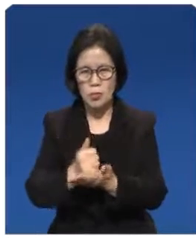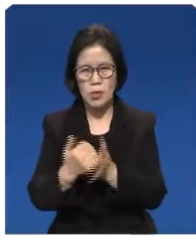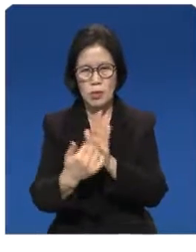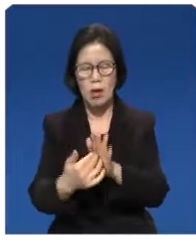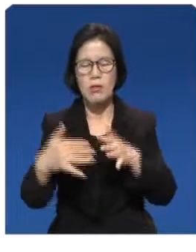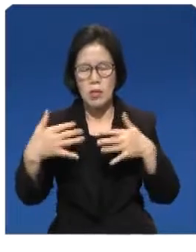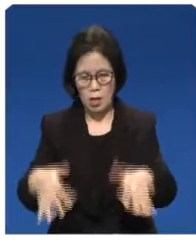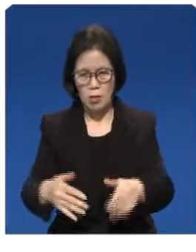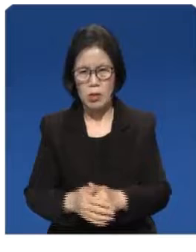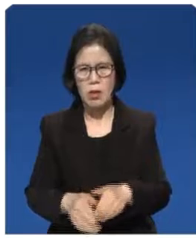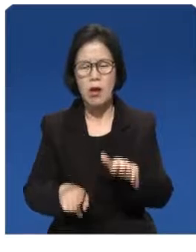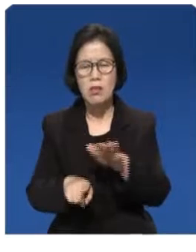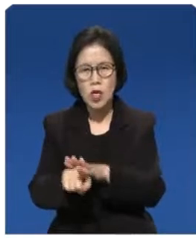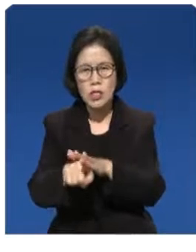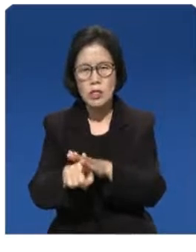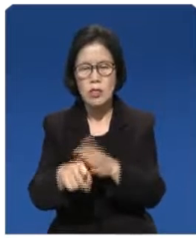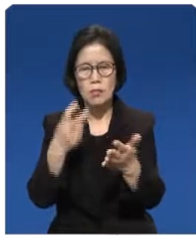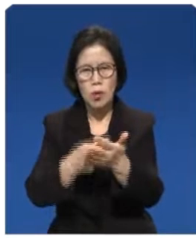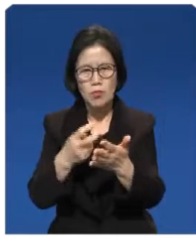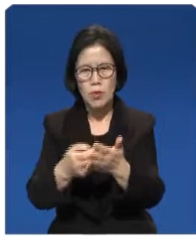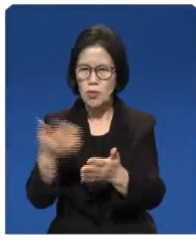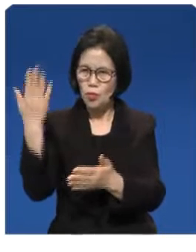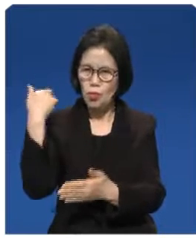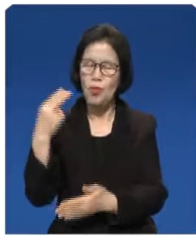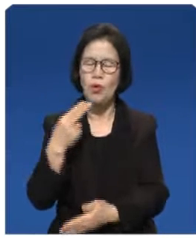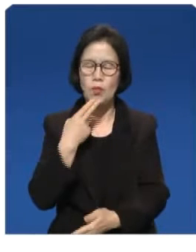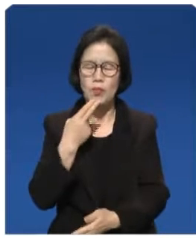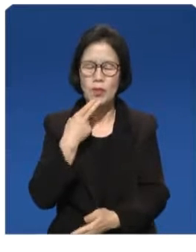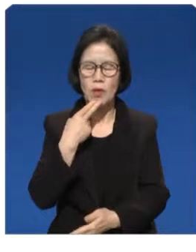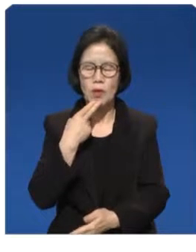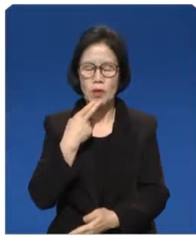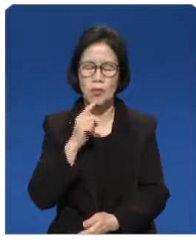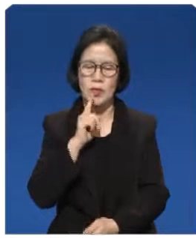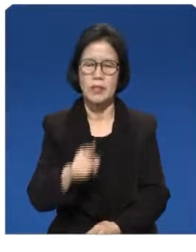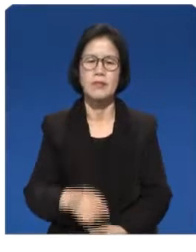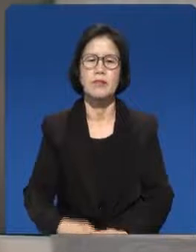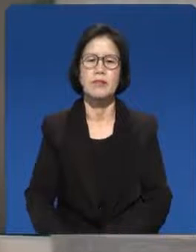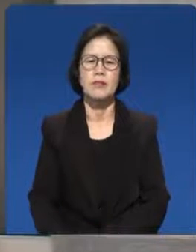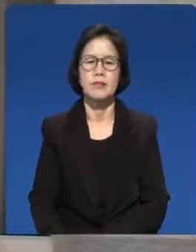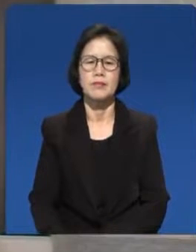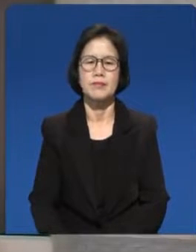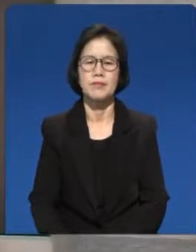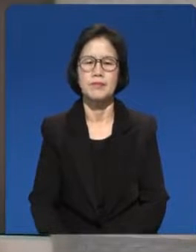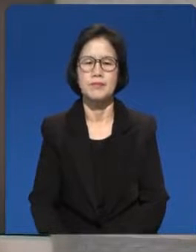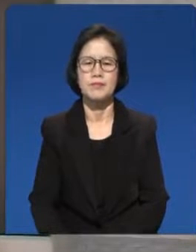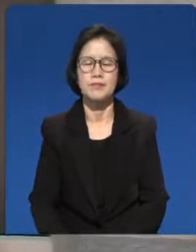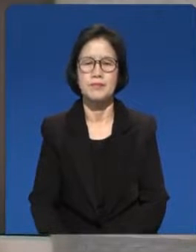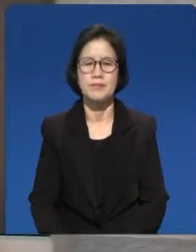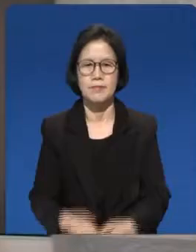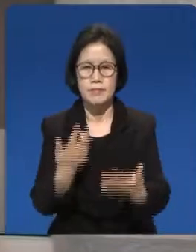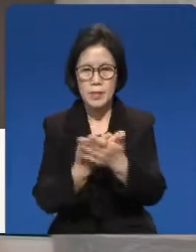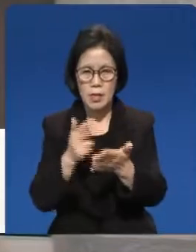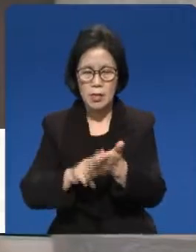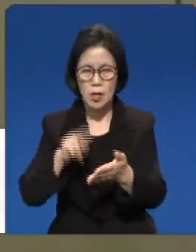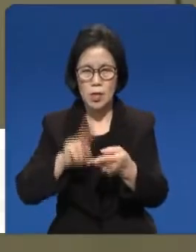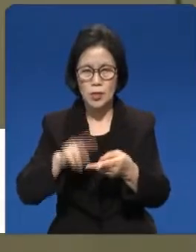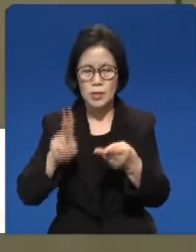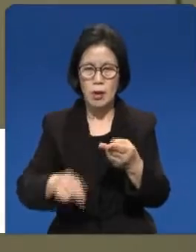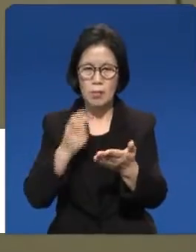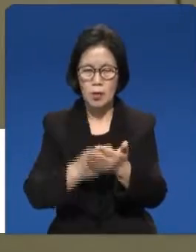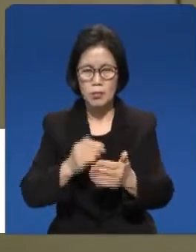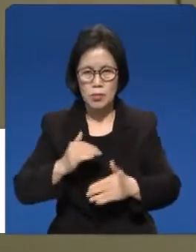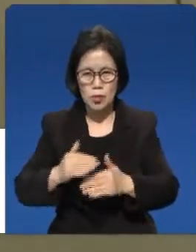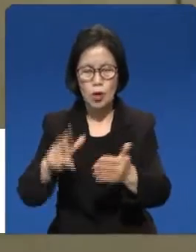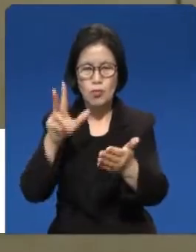성진 법제 에서도 유래를 찾아볼 수 없다고 지적했습니다 개정 형사법 cnb 드러난